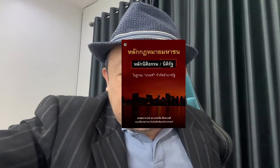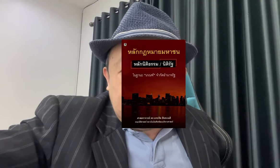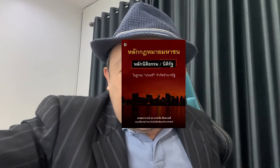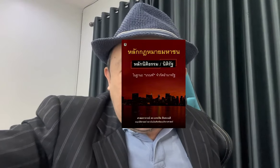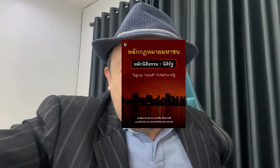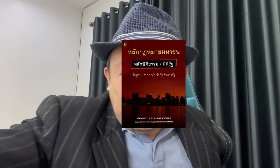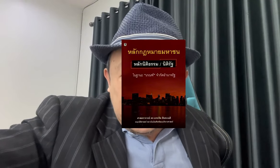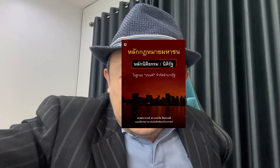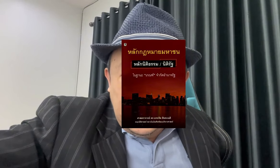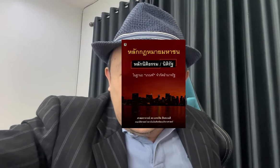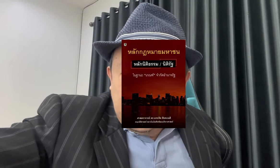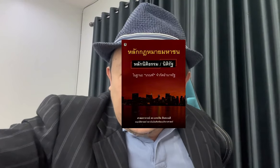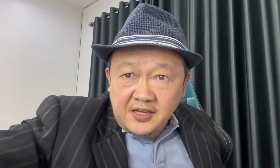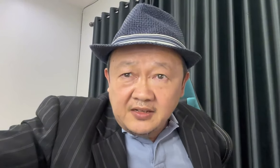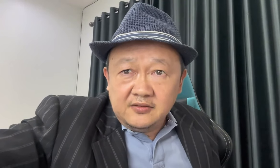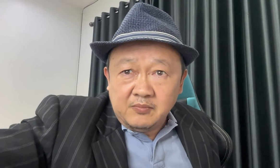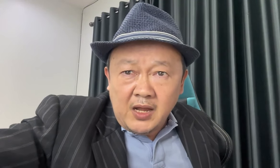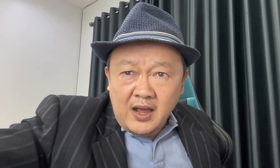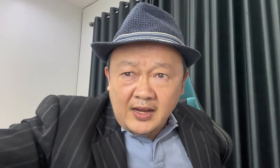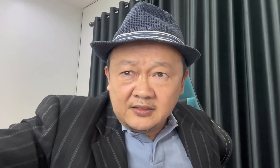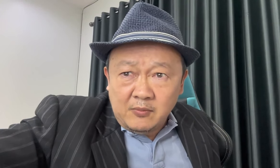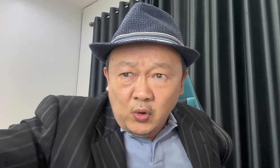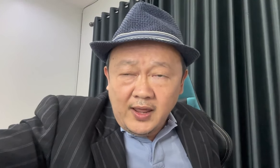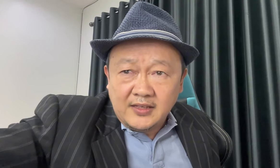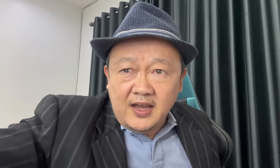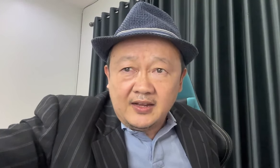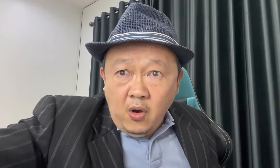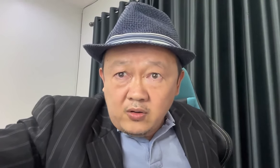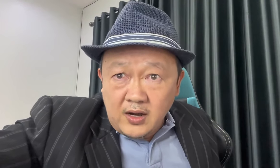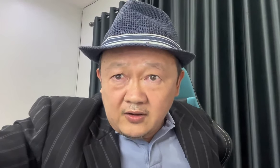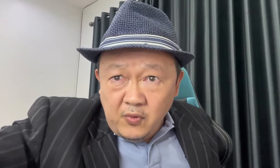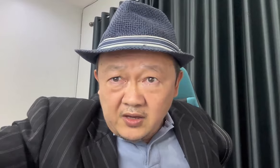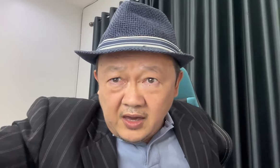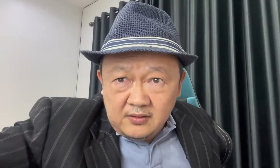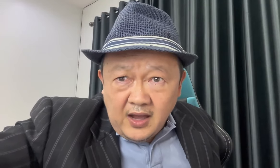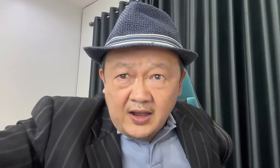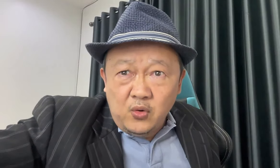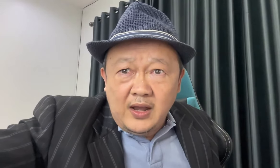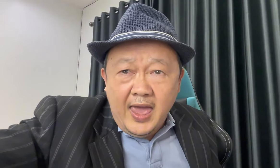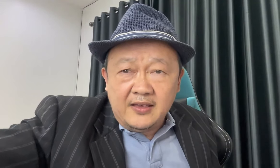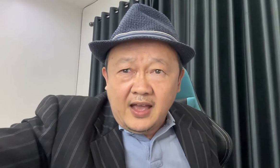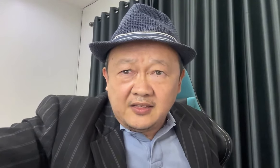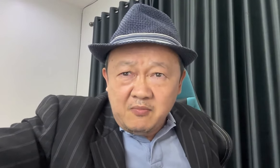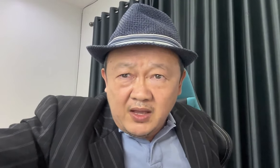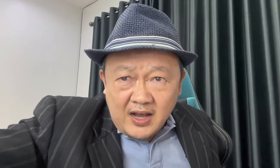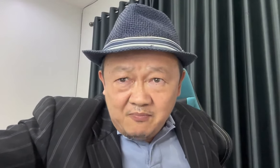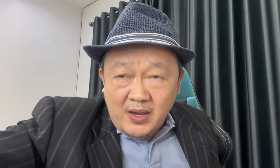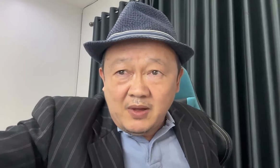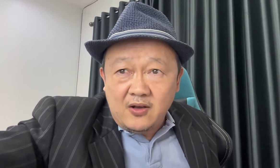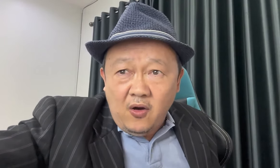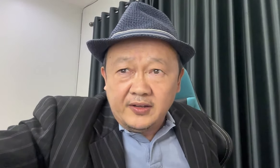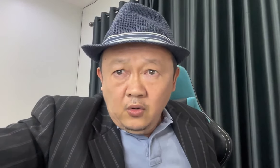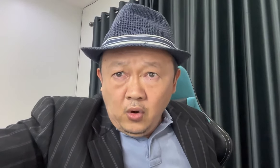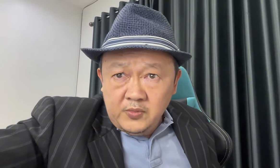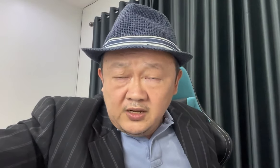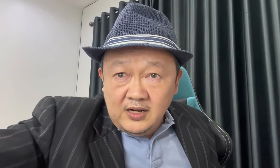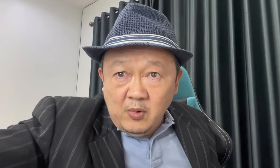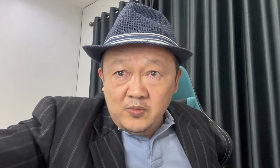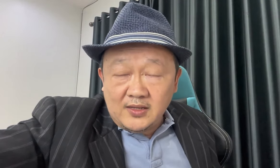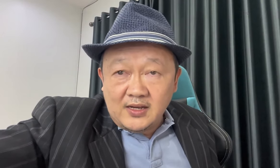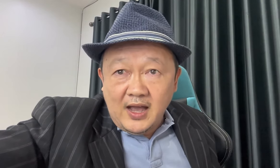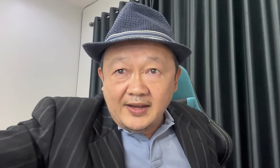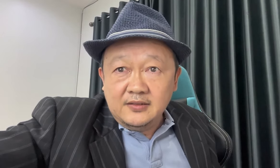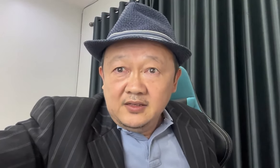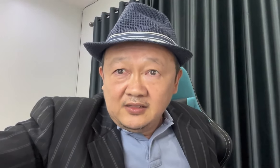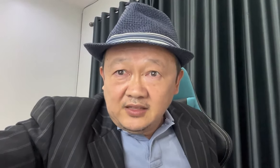วิกฤตศรัทธากับเรื่องนี้อย่างเช่นสำนักงานตำรวจแห่งชาติก็เกิดวิกฤตอย่างรุนแรงอย่างที่ไม่เคยเป็นมาก่อนรวมถึง